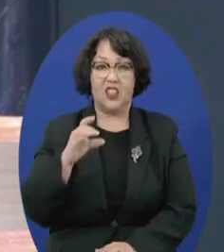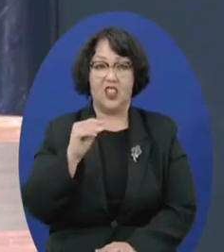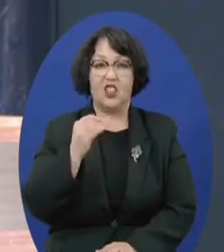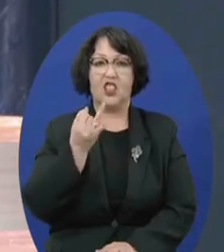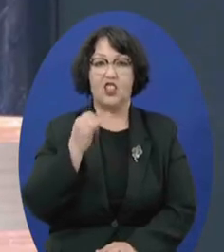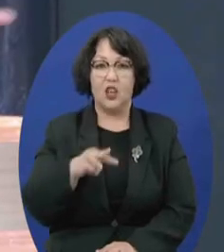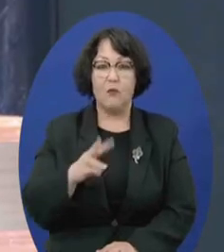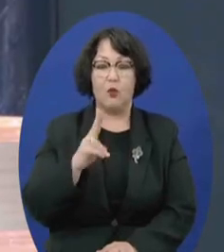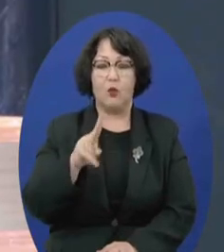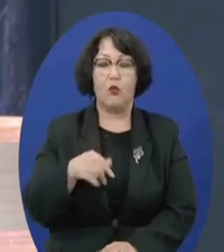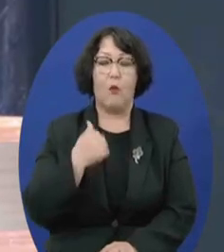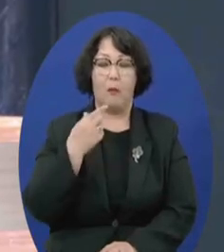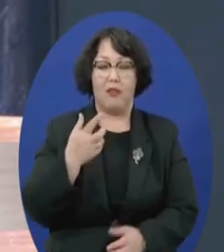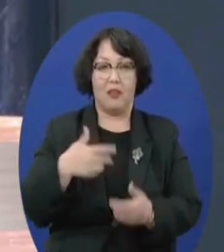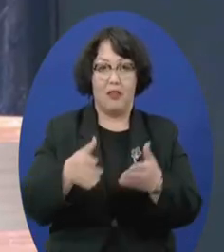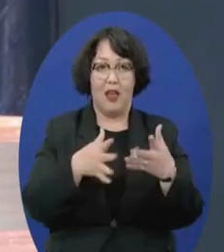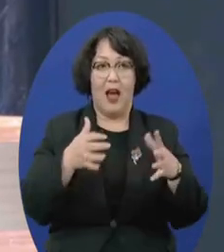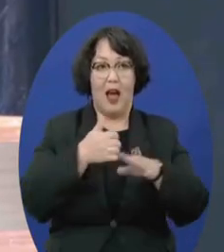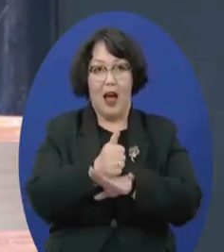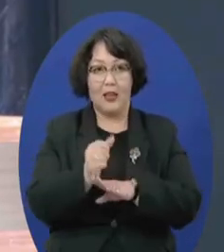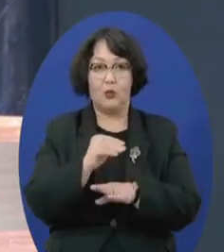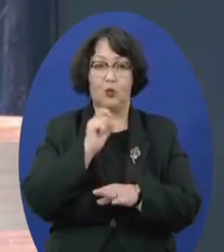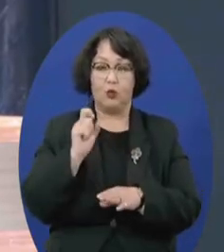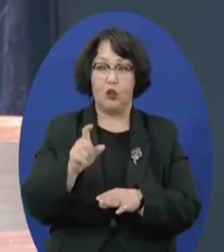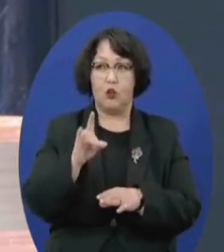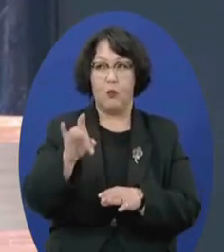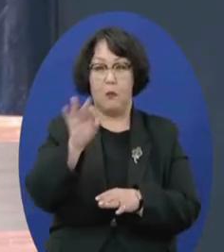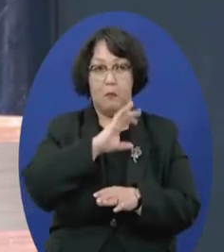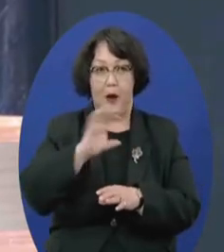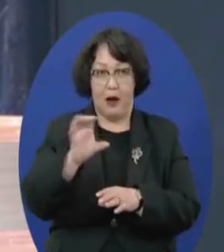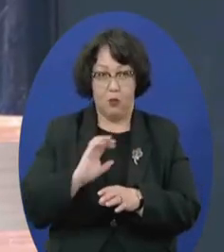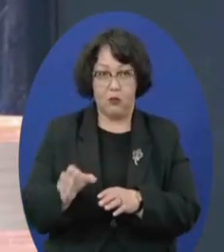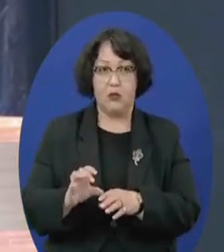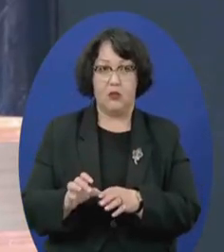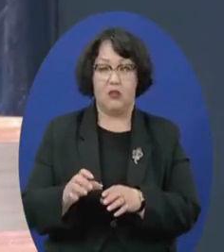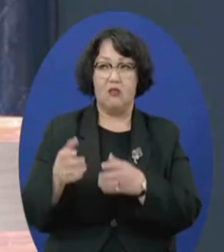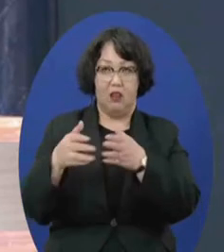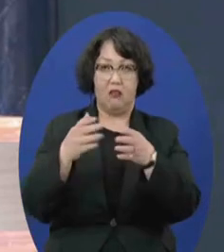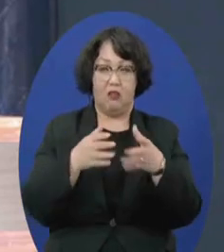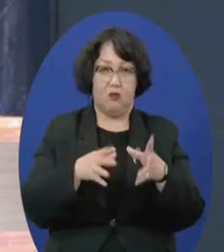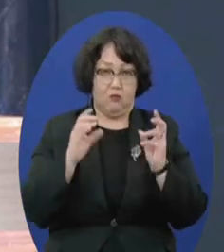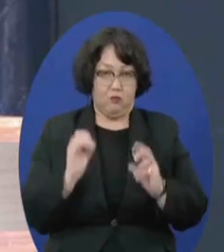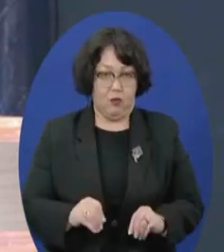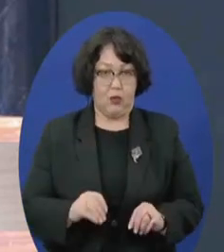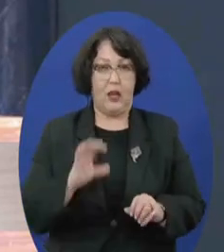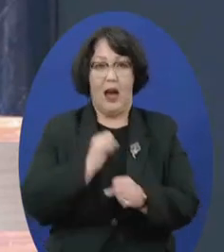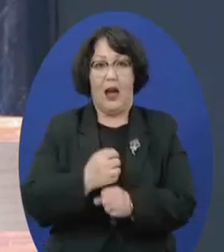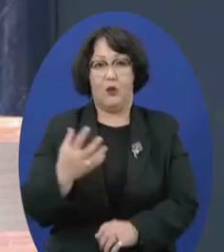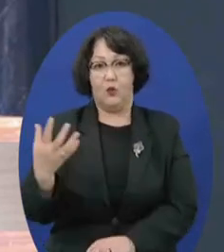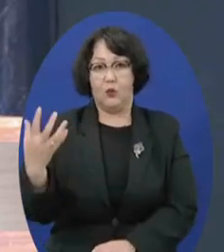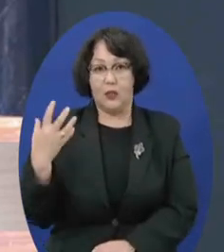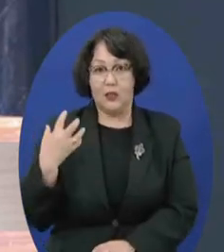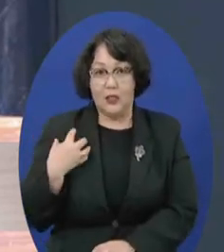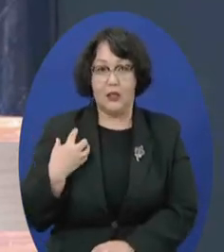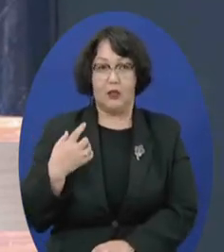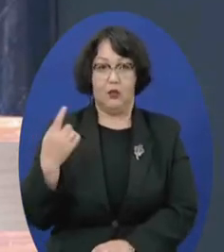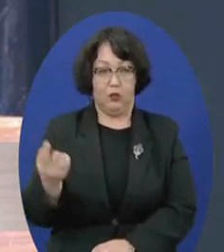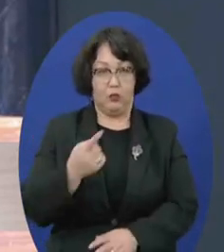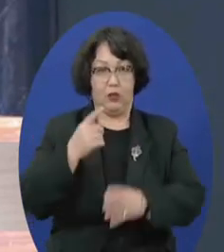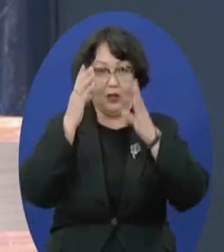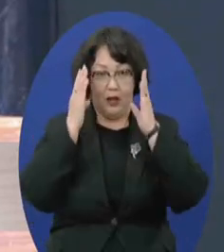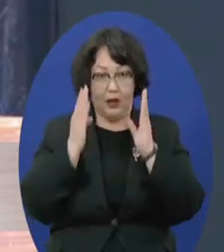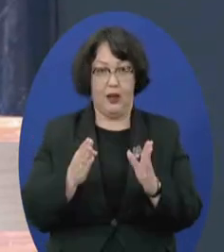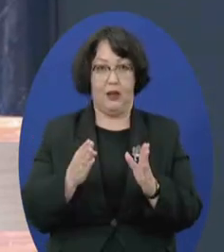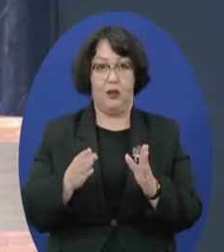одоо Улаанбаатар хотын иргэн төрөн байгаа тэр ажилчлалтай холбоотой бусад газрууд, жуулчны баазууд байна. Тэдний нэ. Тэгэхээр хариуцлага гэдэг зүйл дээр одоо хэдүүлээ